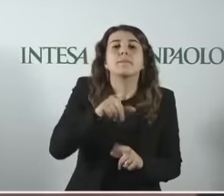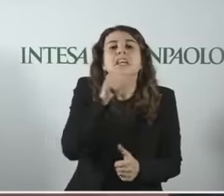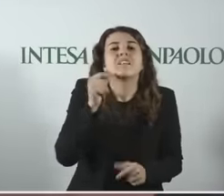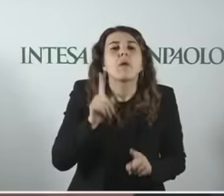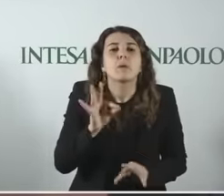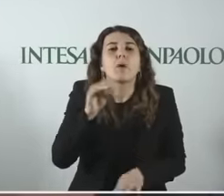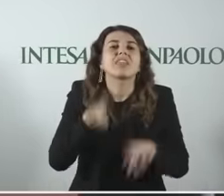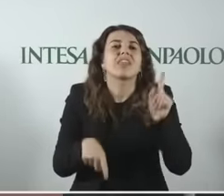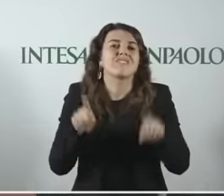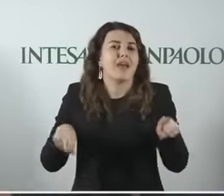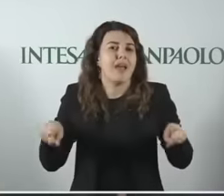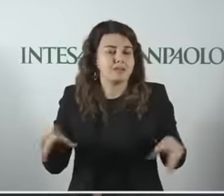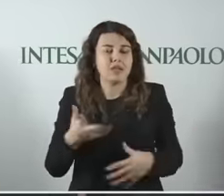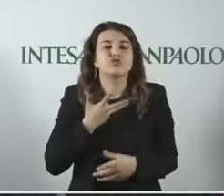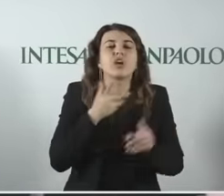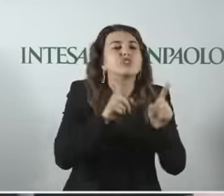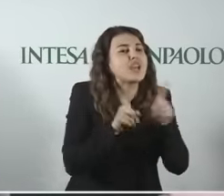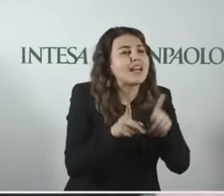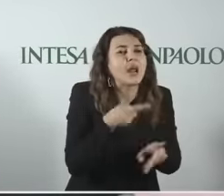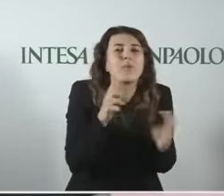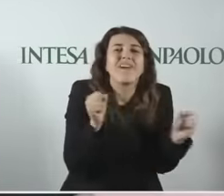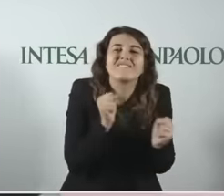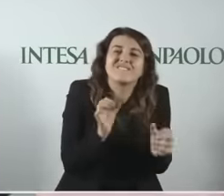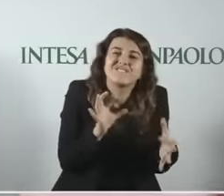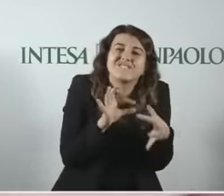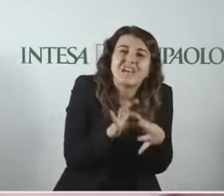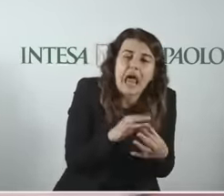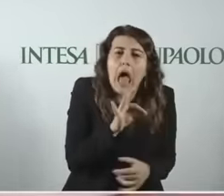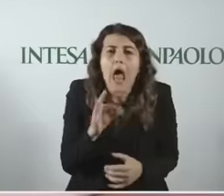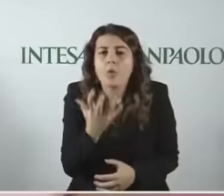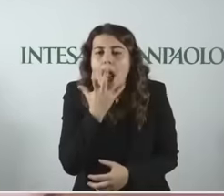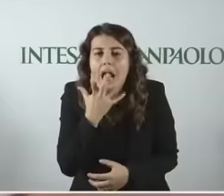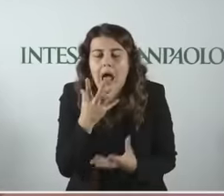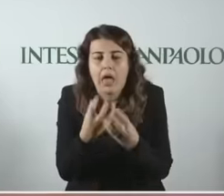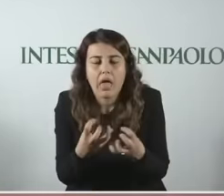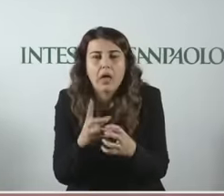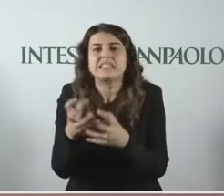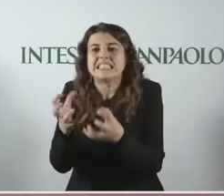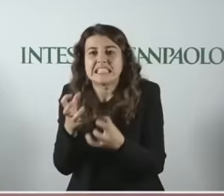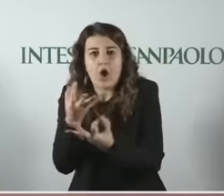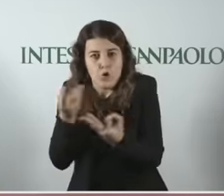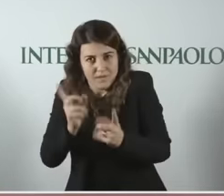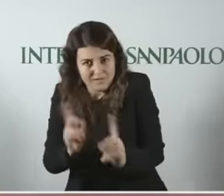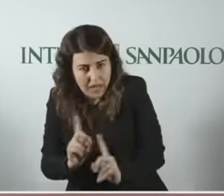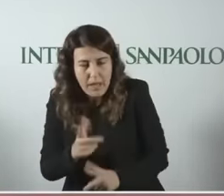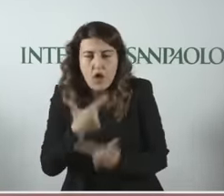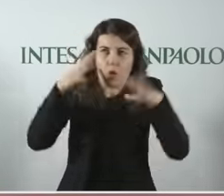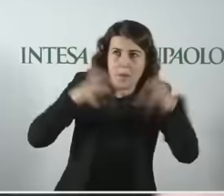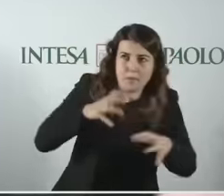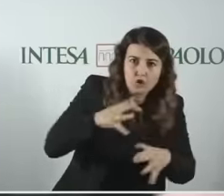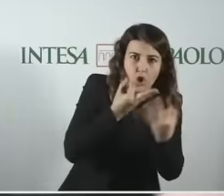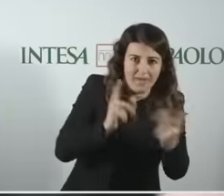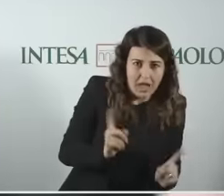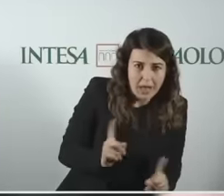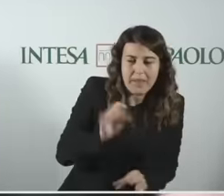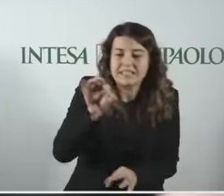capite ci sono i cereali che reggono meglio il freddo quelli che patiscono il caldo quelli che patiscono il secco e quelli che patiscono troppa pioggia quelli che